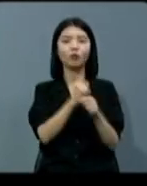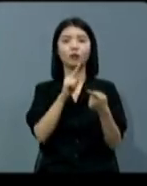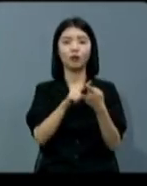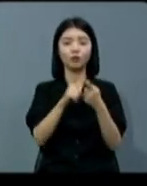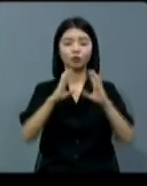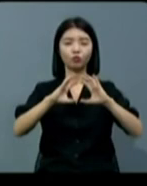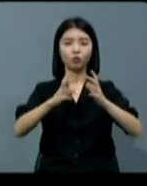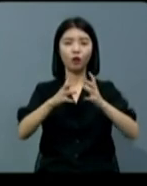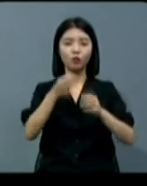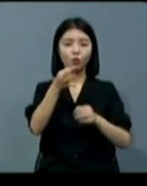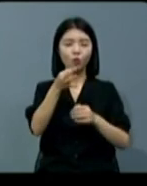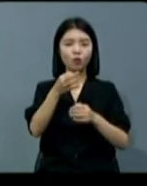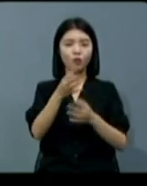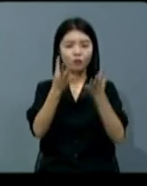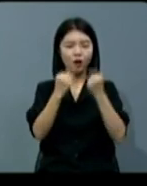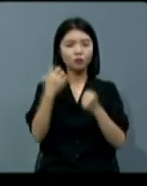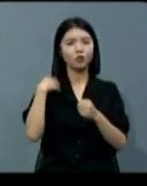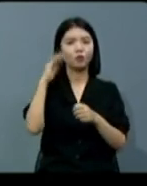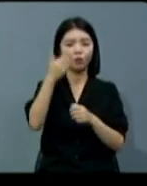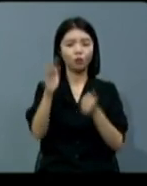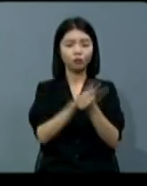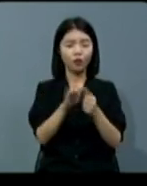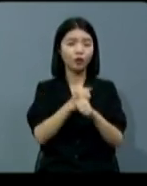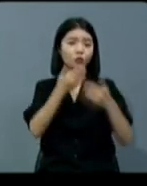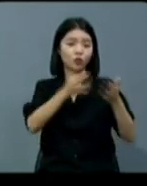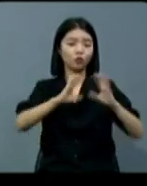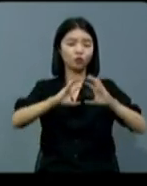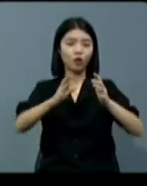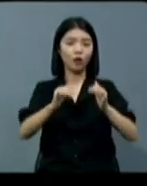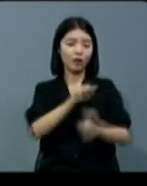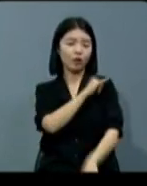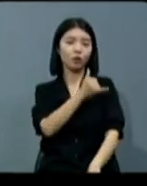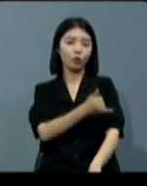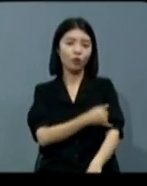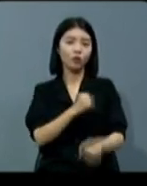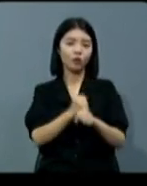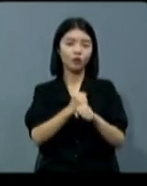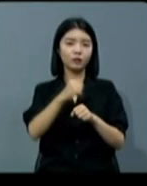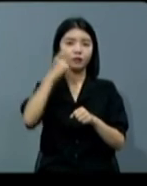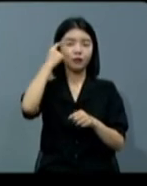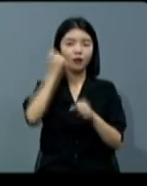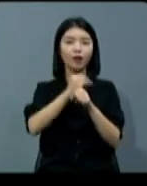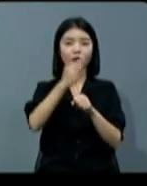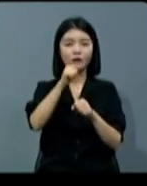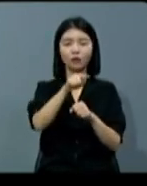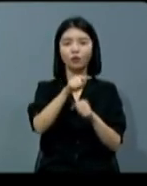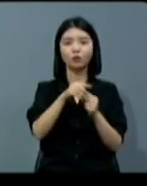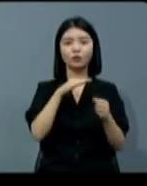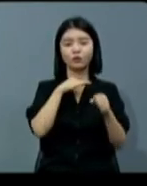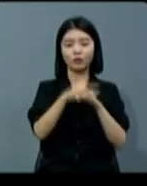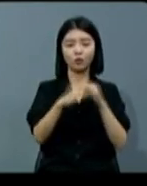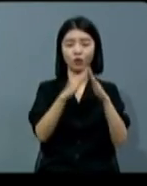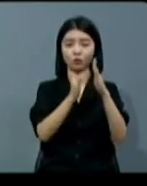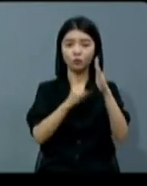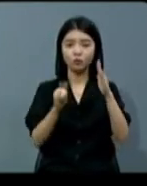대해서는 국가가 돈이 들더라도 충분히 보상함으로써 국가가 인권 국가로서의 품격을 세운다. 이런 차원에서